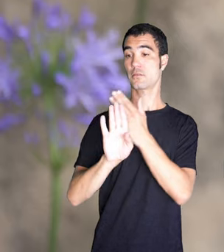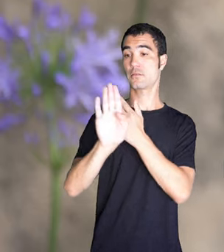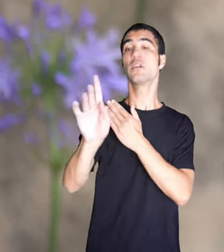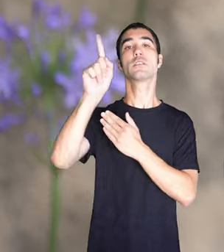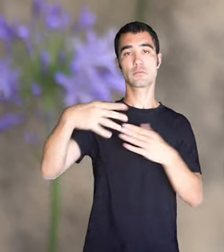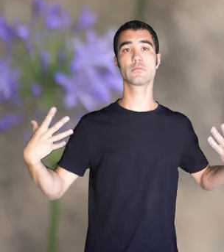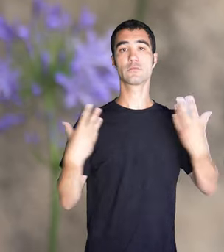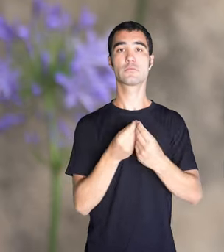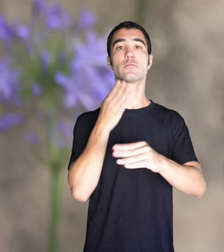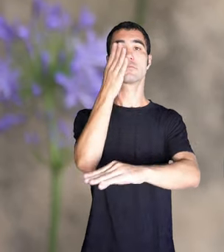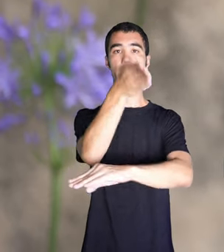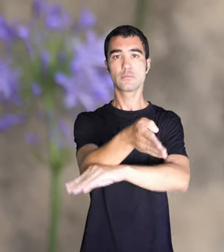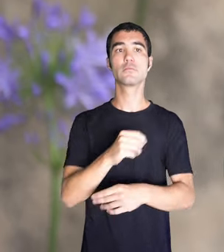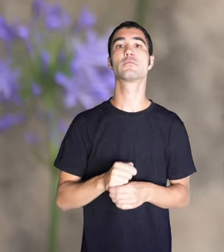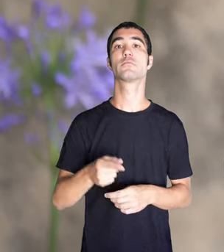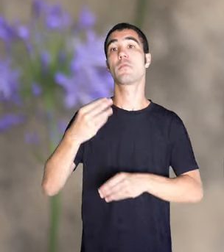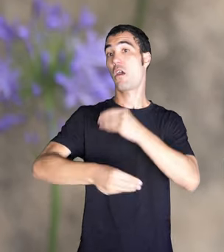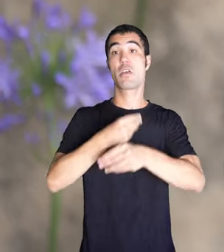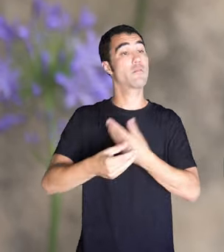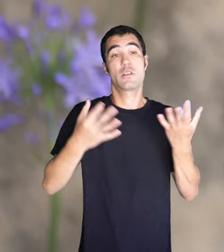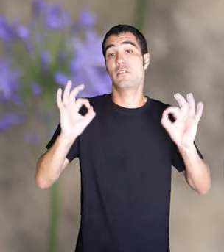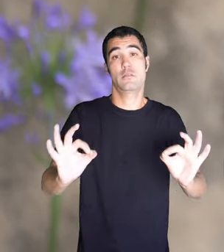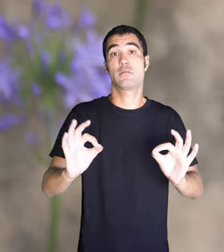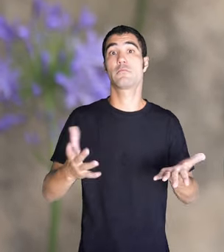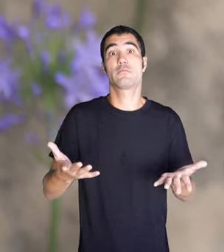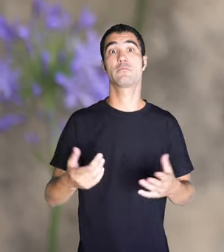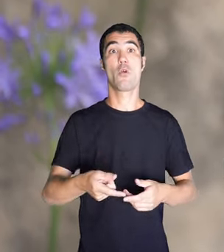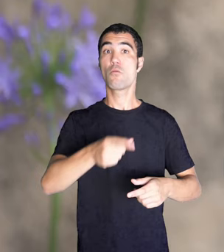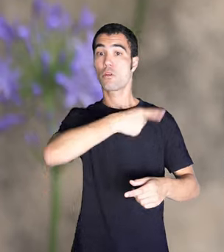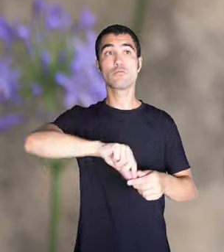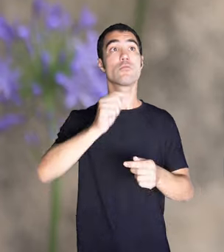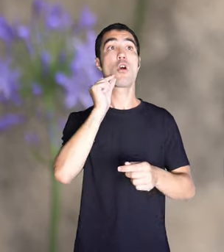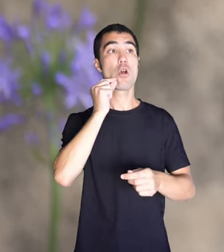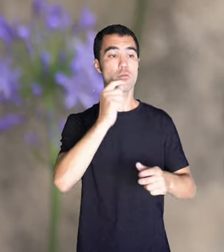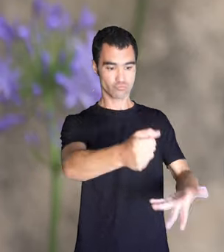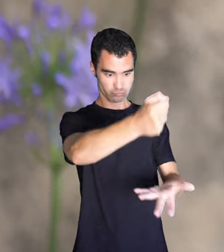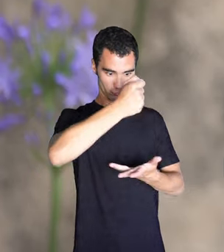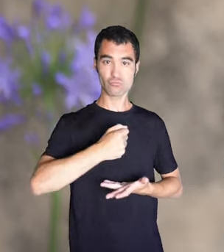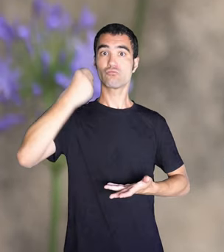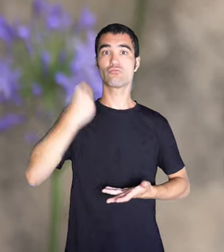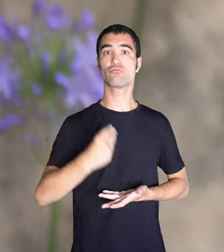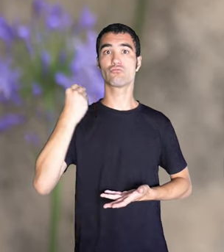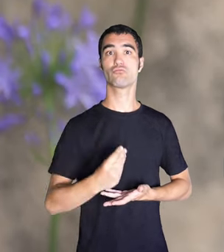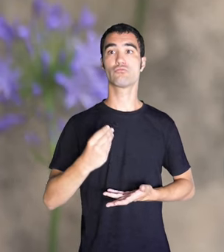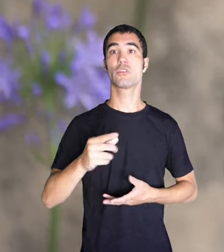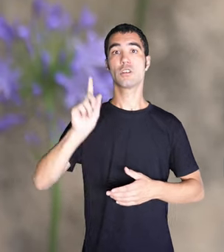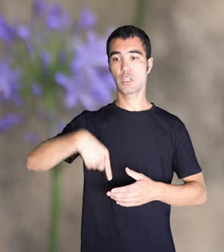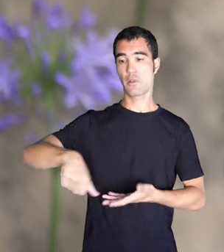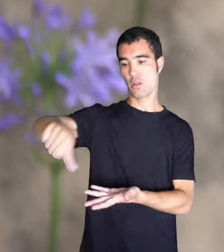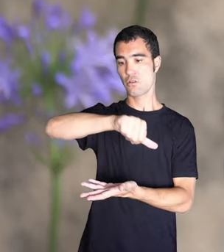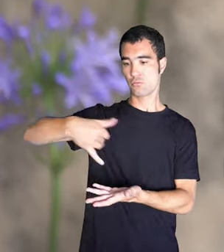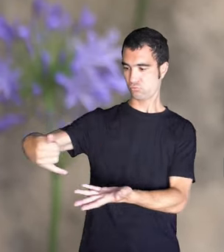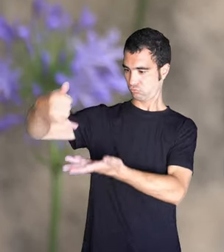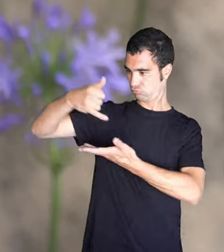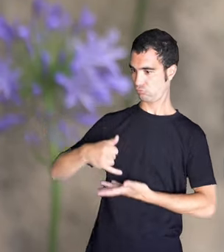i fèiem això, perquè mos traien un bon plat d'olives, i un bon setri d'oli,